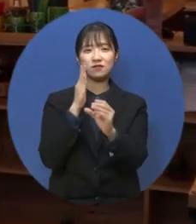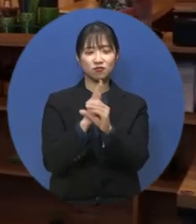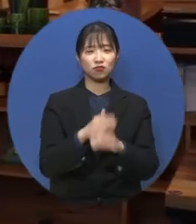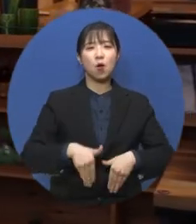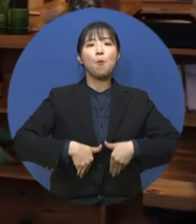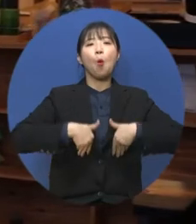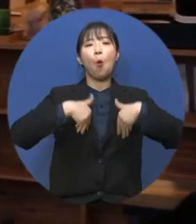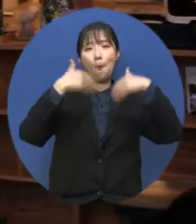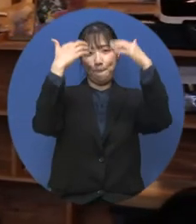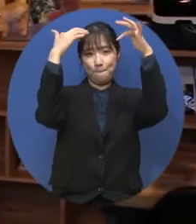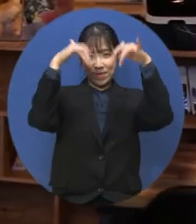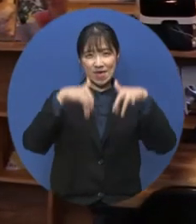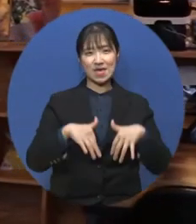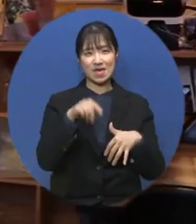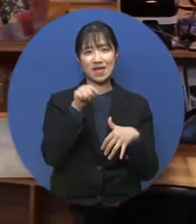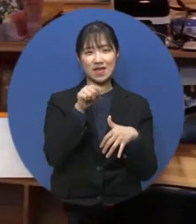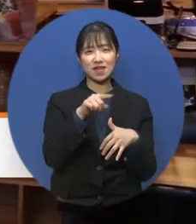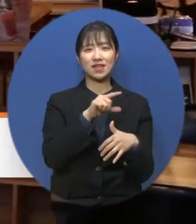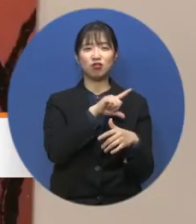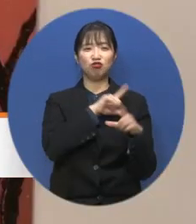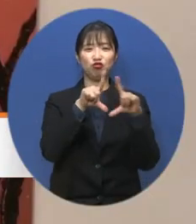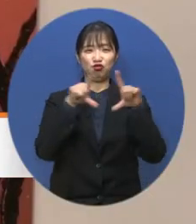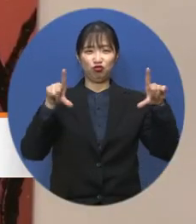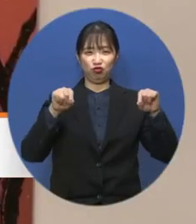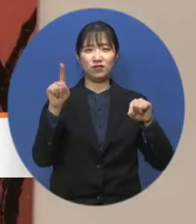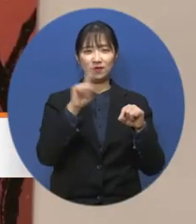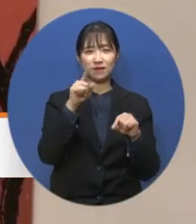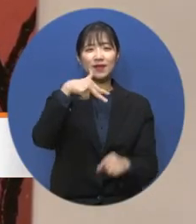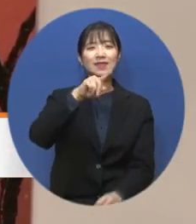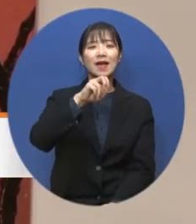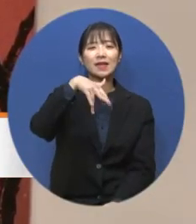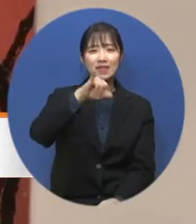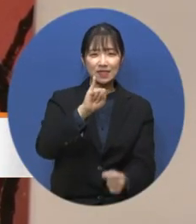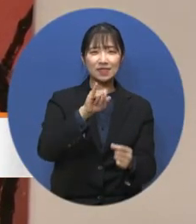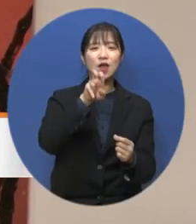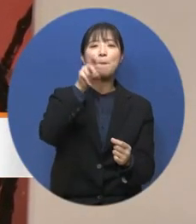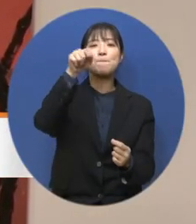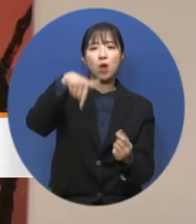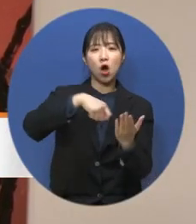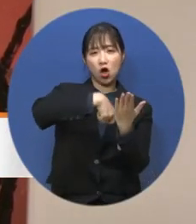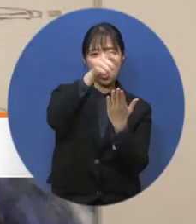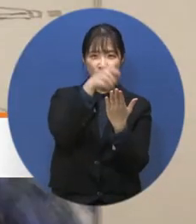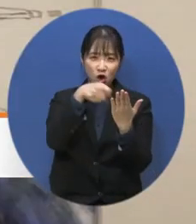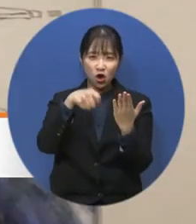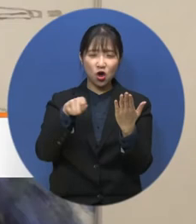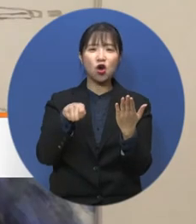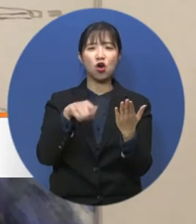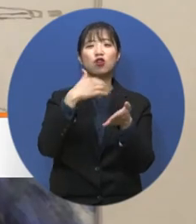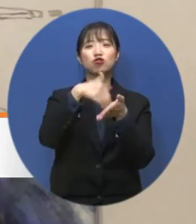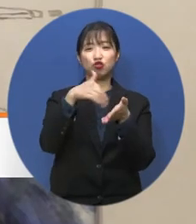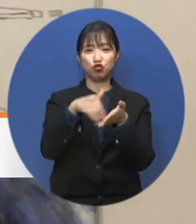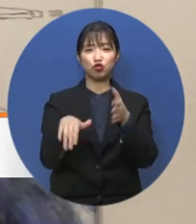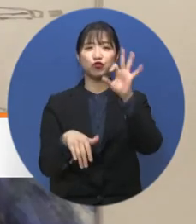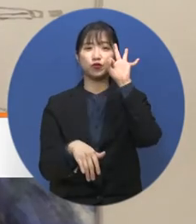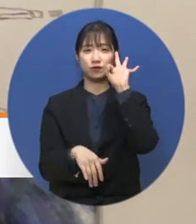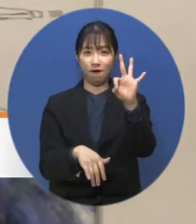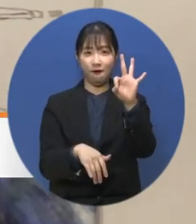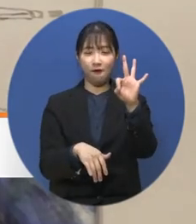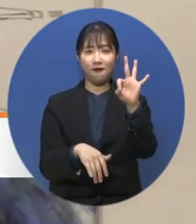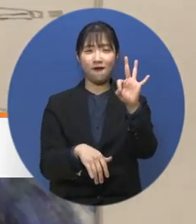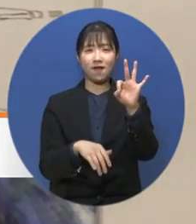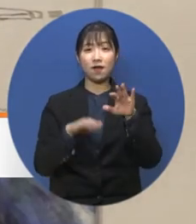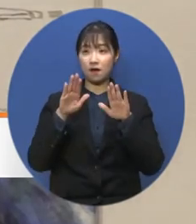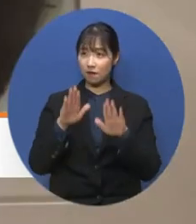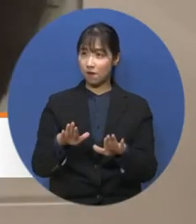봄비를 주제로 한 이번 전시회는 장지에 채색된 먹향기를 고스란히 화폭에 담아낸 작품 10여 점이